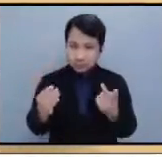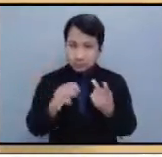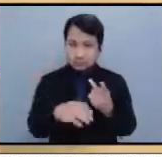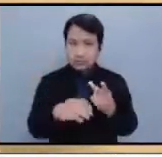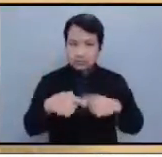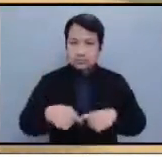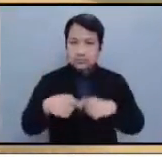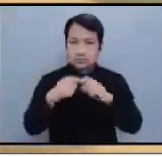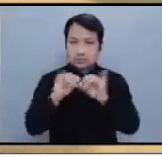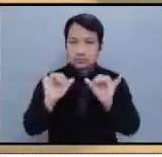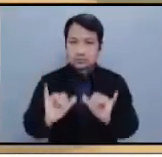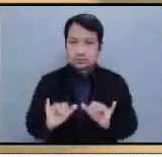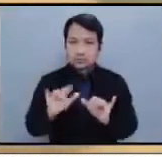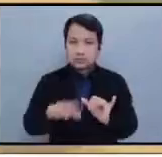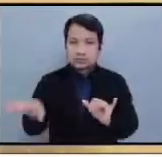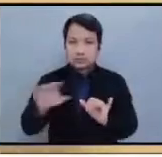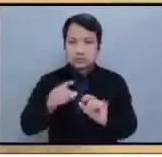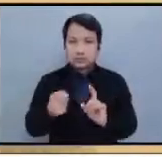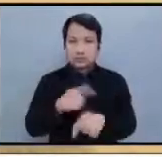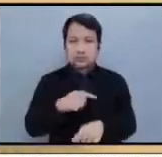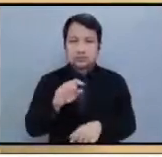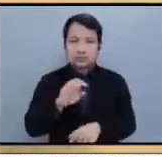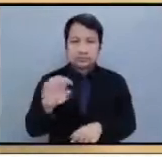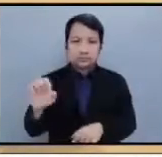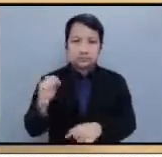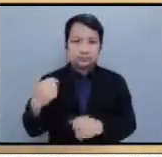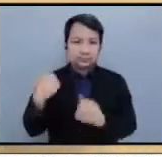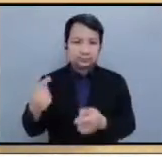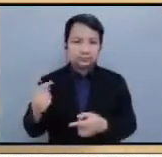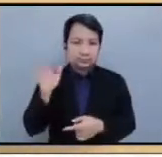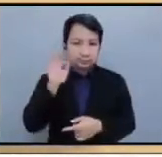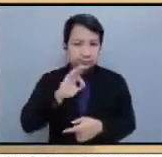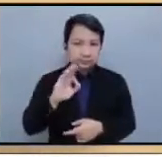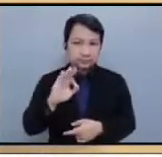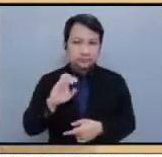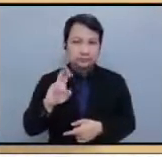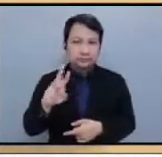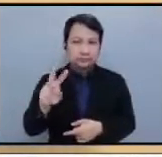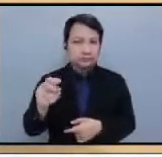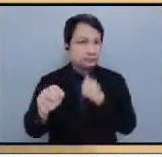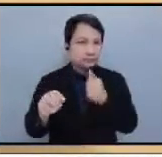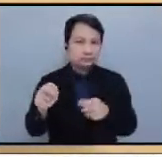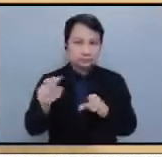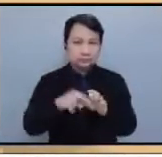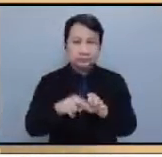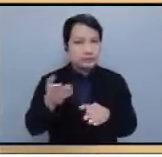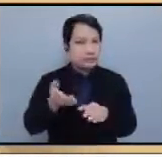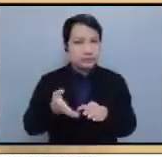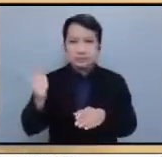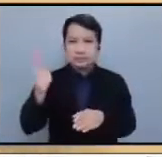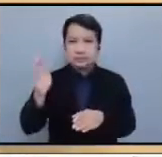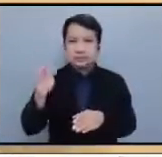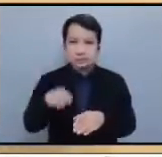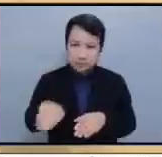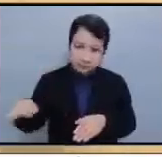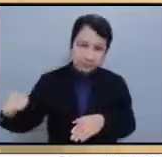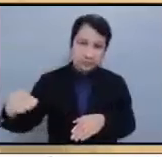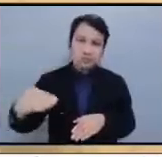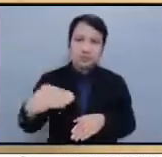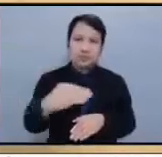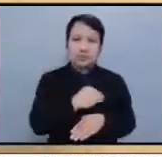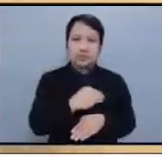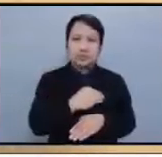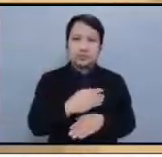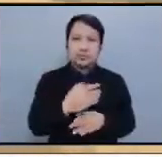iba, yung mga galing ng eastbound o papunta ng Fairview, hindi na sila pinapaabot doon. Pinapa-U-turn na sila para